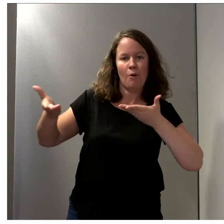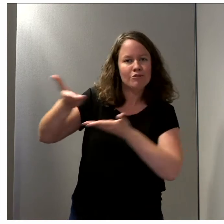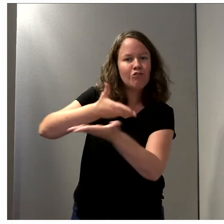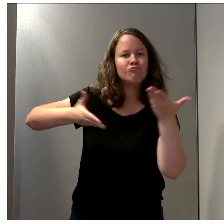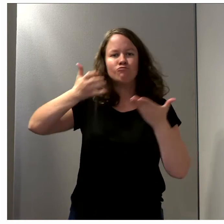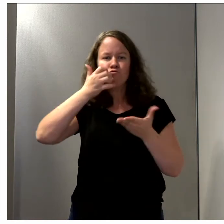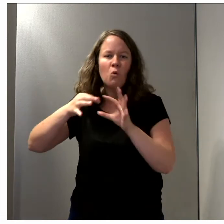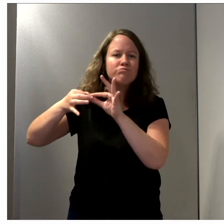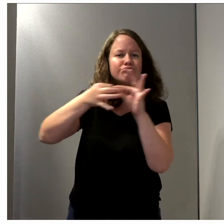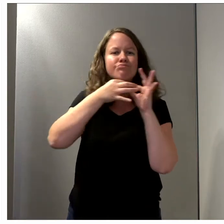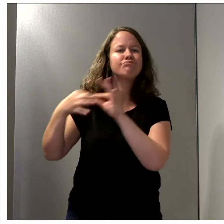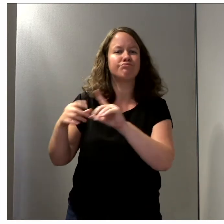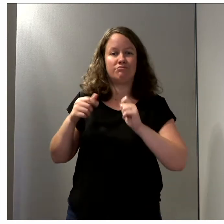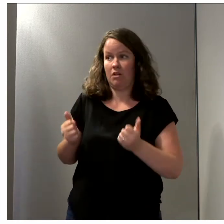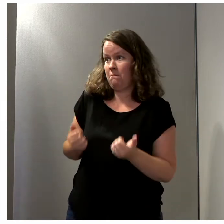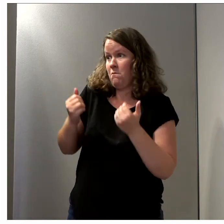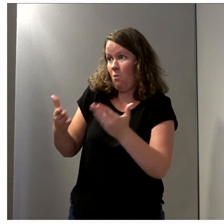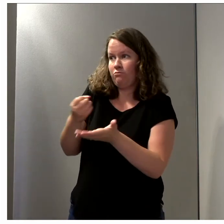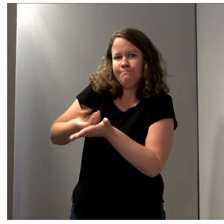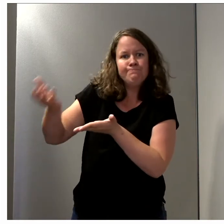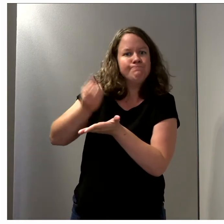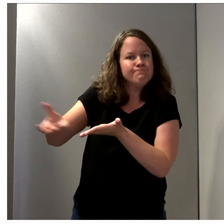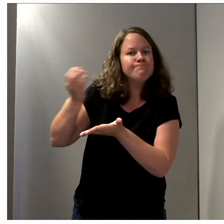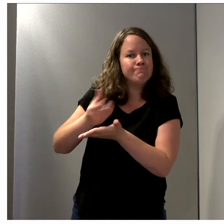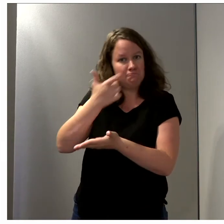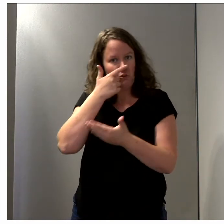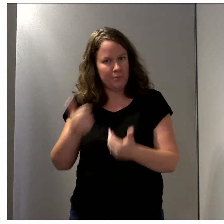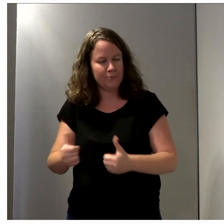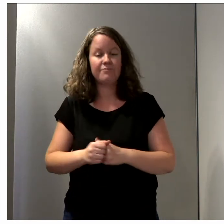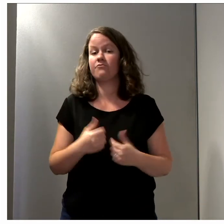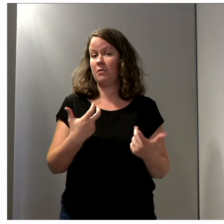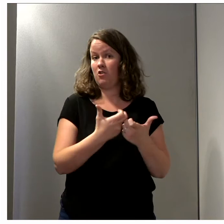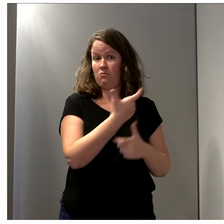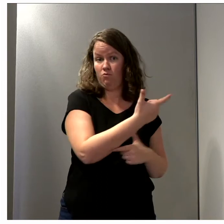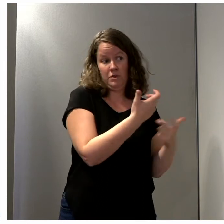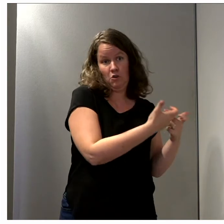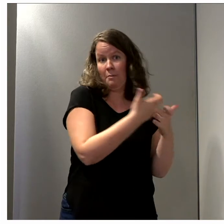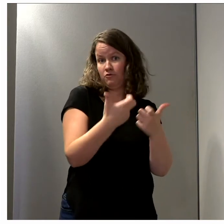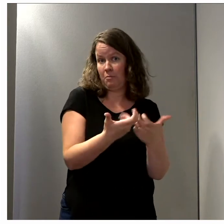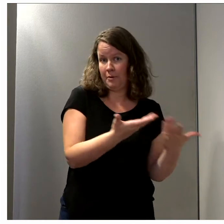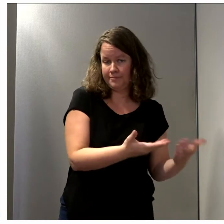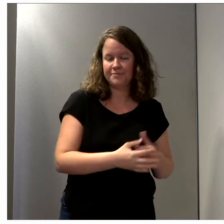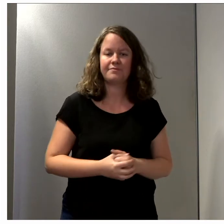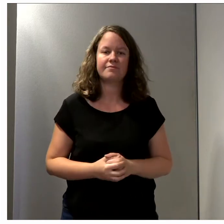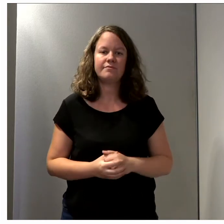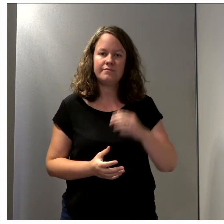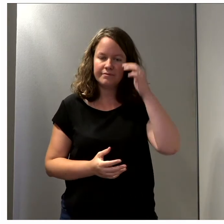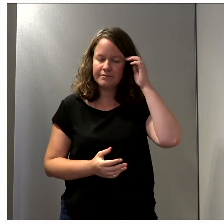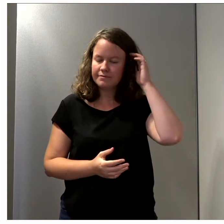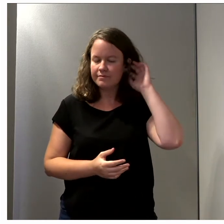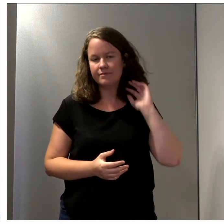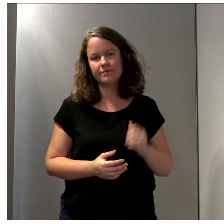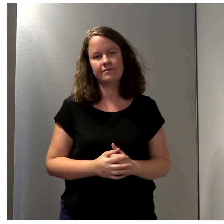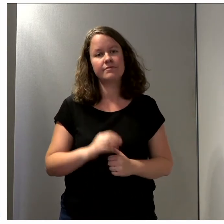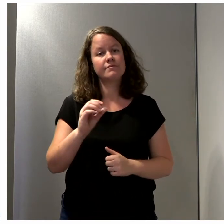pour les deux petits exemples que je peux vous donner sur l'isolement. Dans ce qui concerne l'entraide, deux exemples là aussi. Le premier, il est en lien